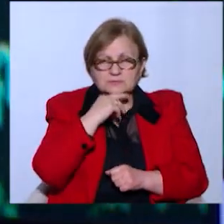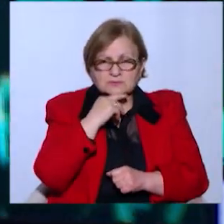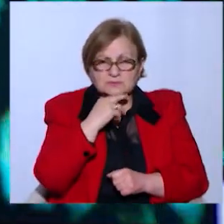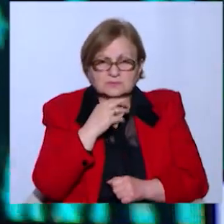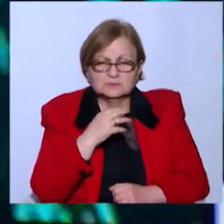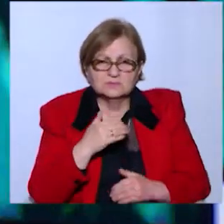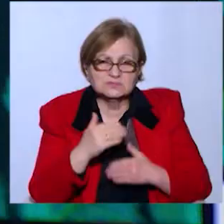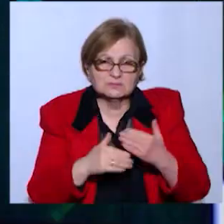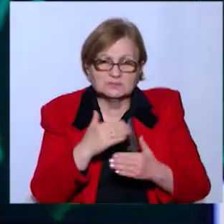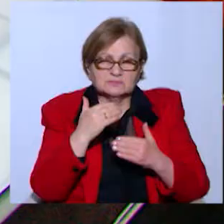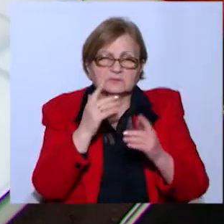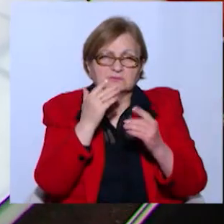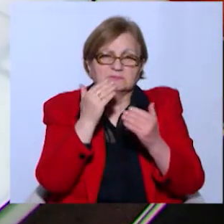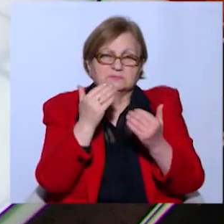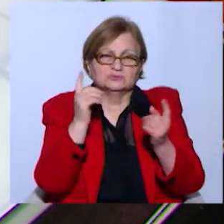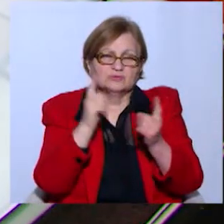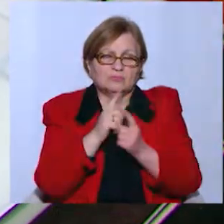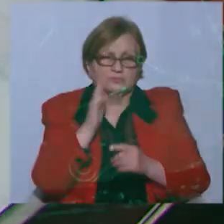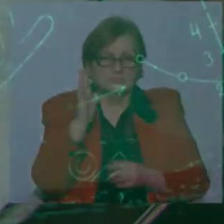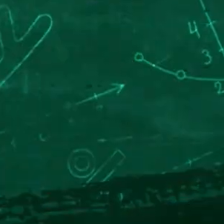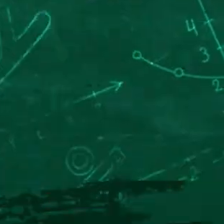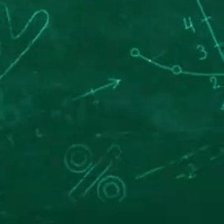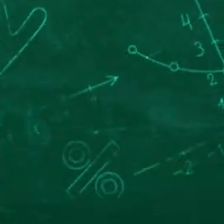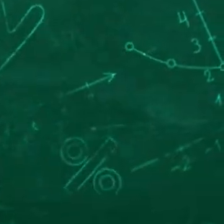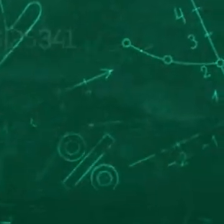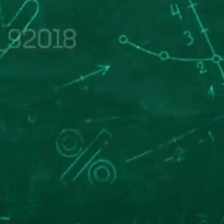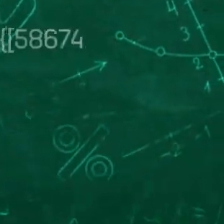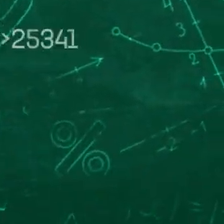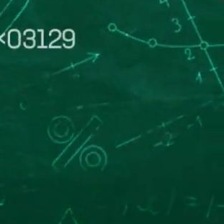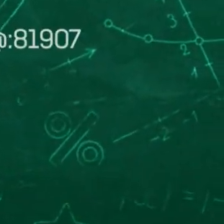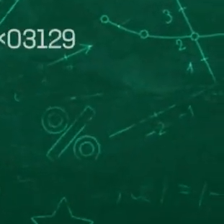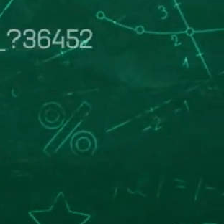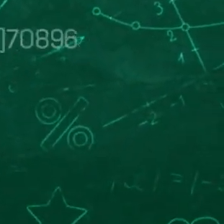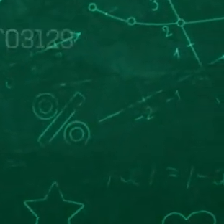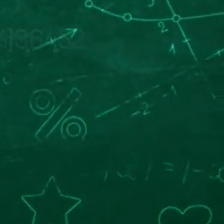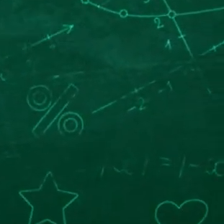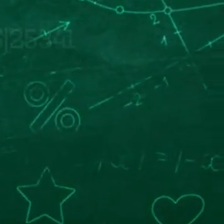წარმატებას გისურვებთ. შევხვდებით შემდეგ გაკვეთილზე. ნახვამდის.